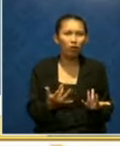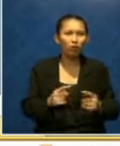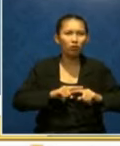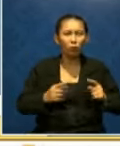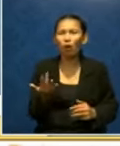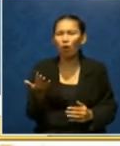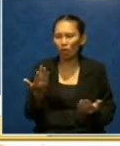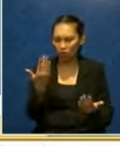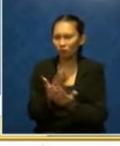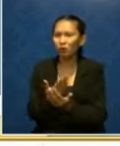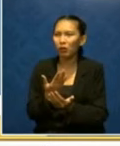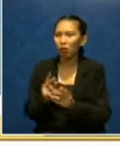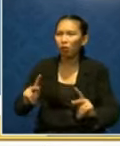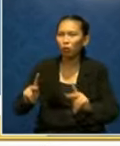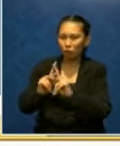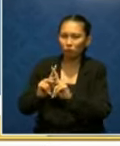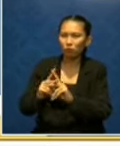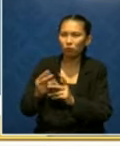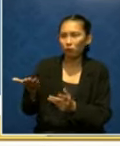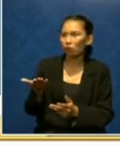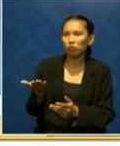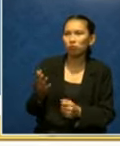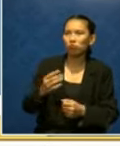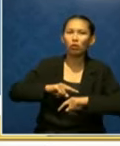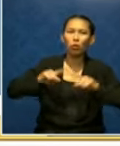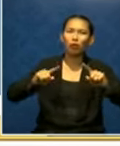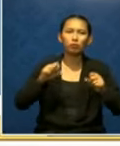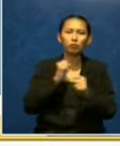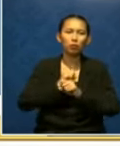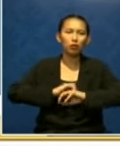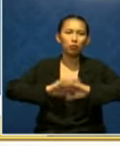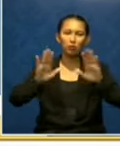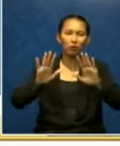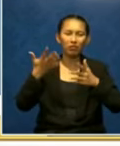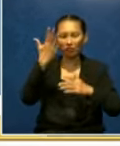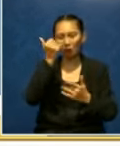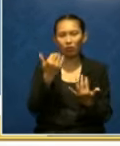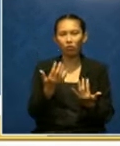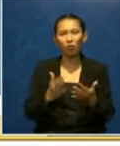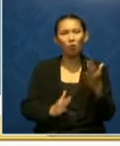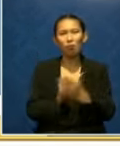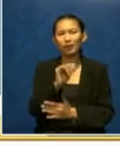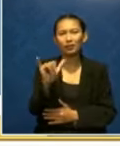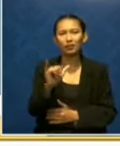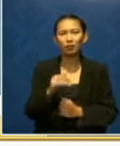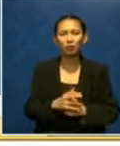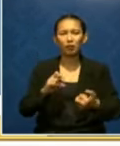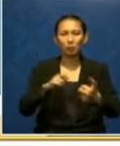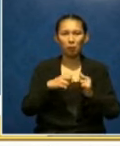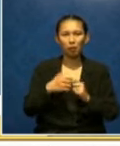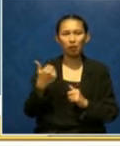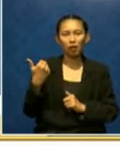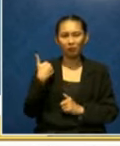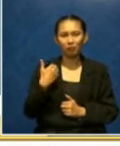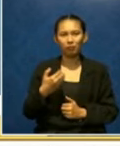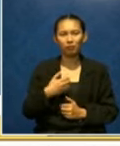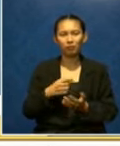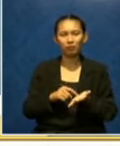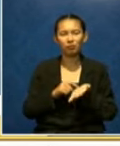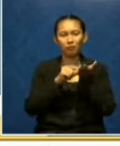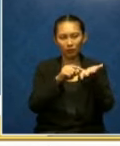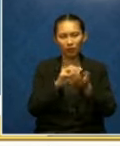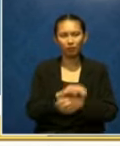อุทยานอนุญาตเท่านั้นเองก็ทำไม่ได้นะคะเพราะยังไม่มีการอนุญาตอย่างถูกต้องนี่คือหนึ่งในปัญหาอีกปัญหานึ่งที่ดิฉันอยากจะนำเสนอ